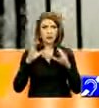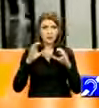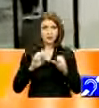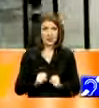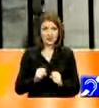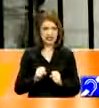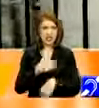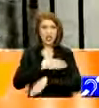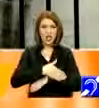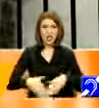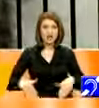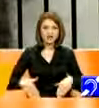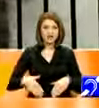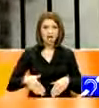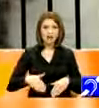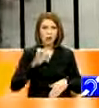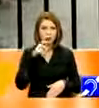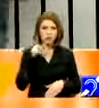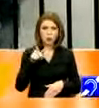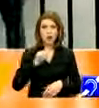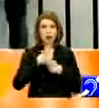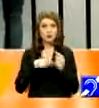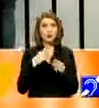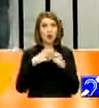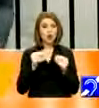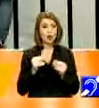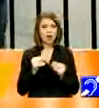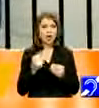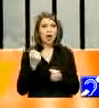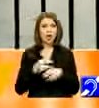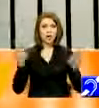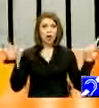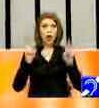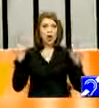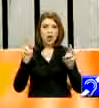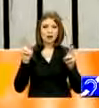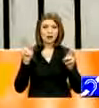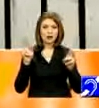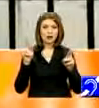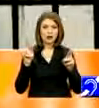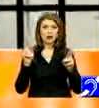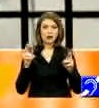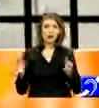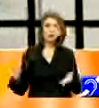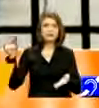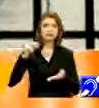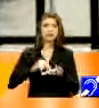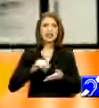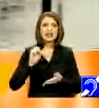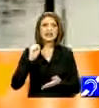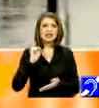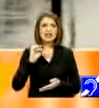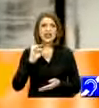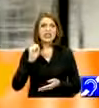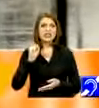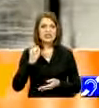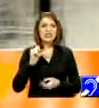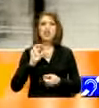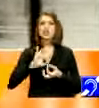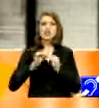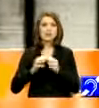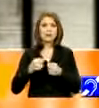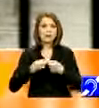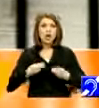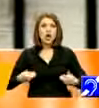în Vama Culata după ce România a introdus o alertare în sistemul SIS. Acesta este un sistem de cooperare